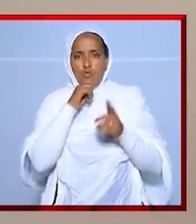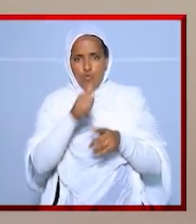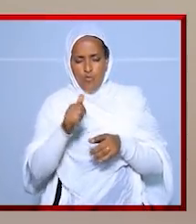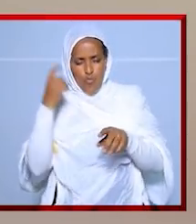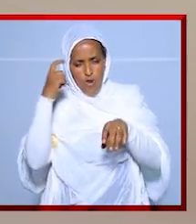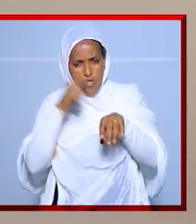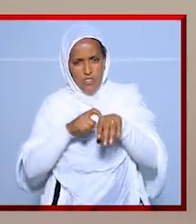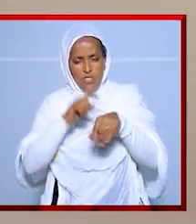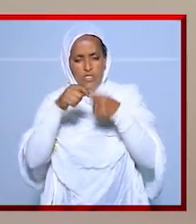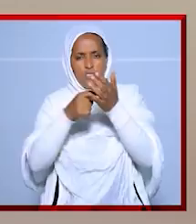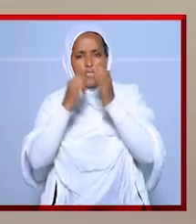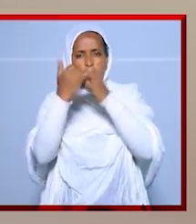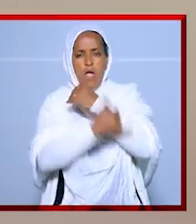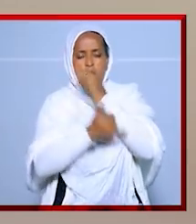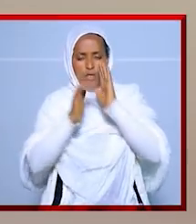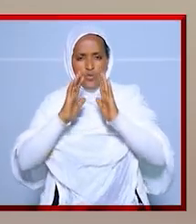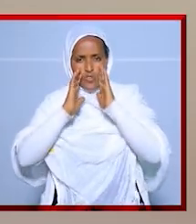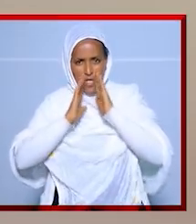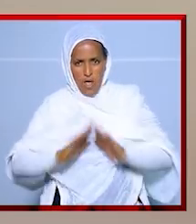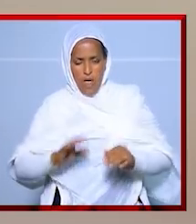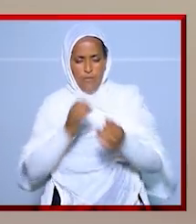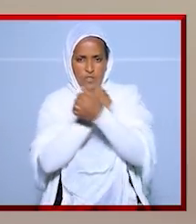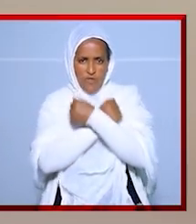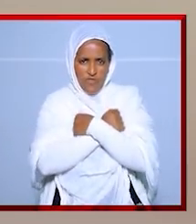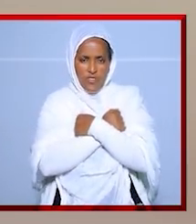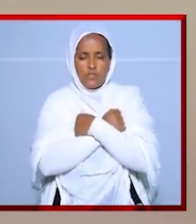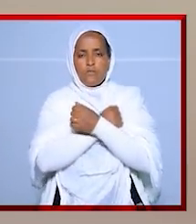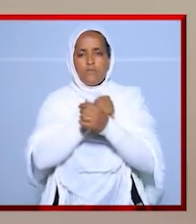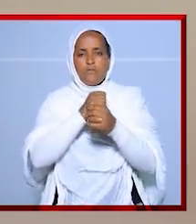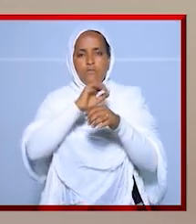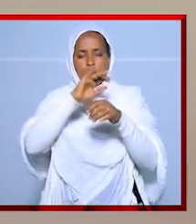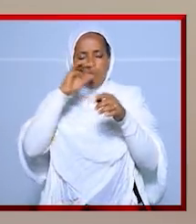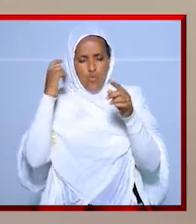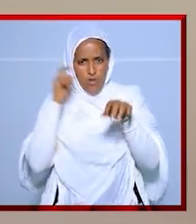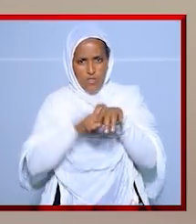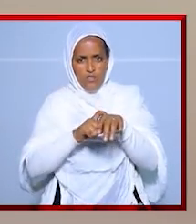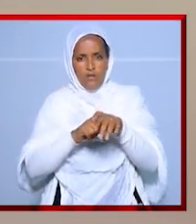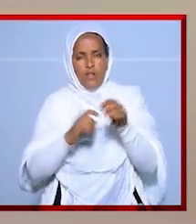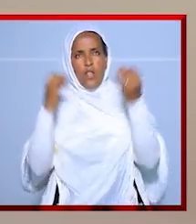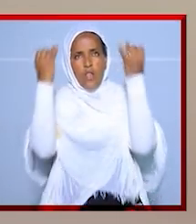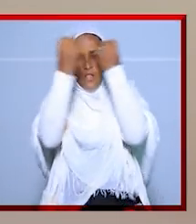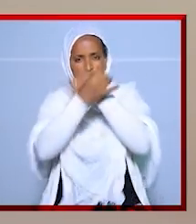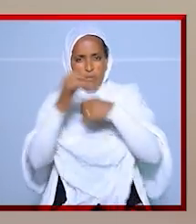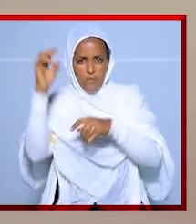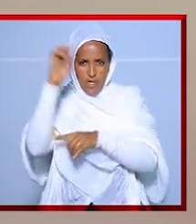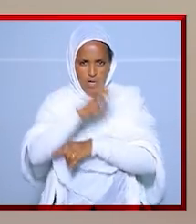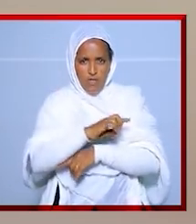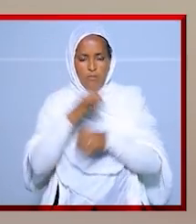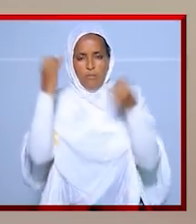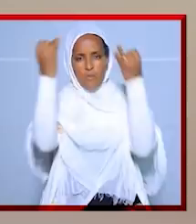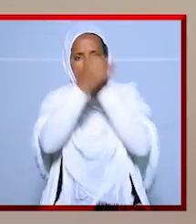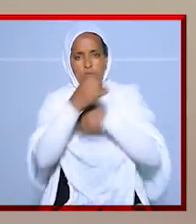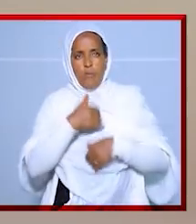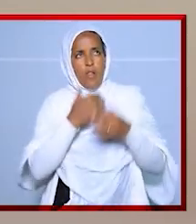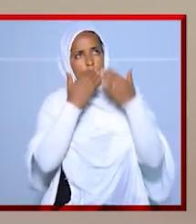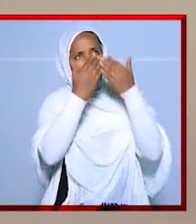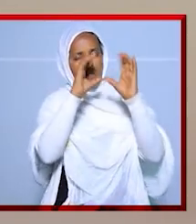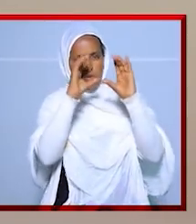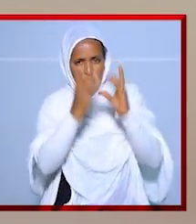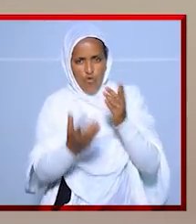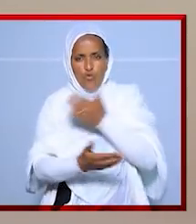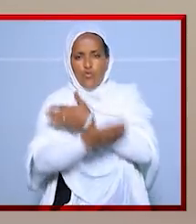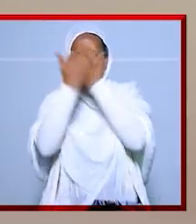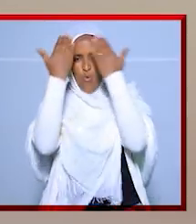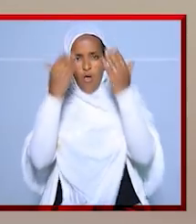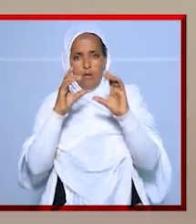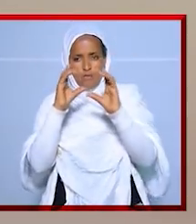ጊዜም አይኖርም። ሁልጊዜም ስለ ሀገራዊ መግባባት፣ ስለ ሰው ልጆች፣ ስለ ፍቅር፣ ስለ ሰላም ዘወትር በማልትም በሌሊትም በሌሊት ባለው የምስጋና